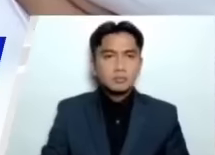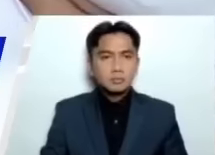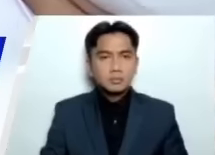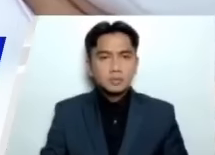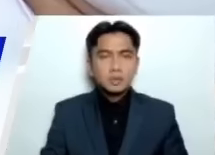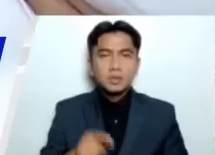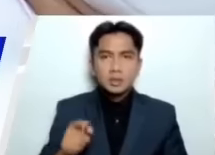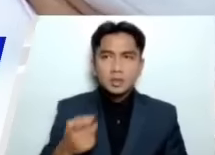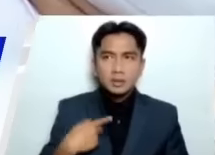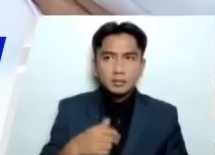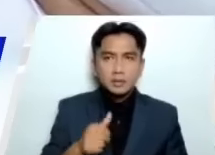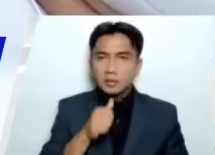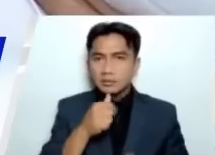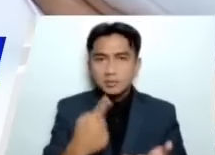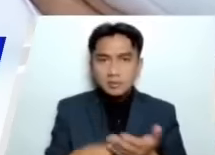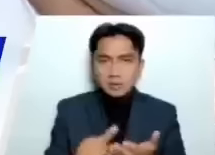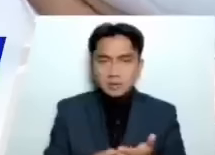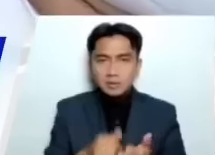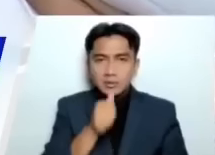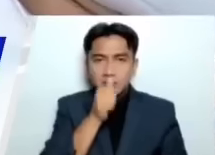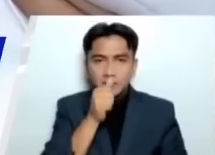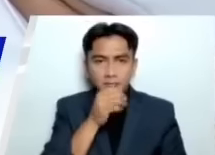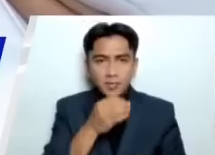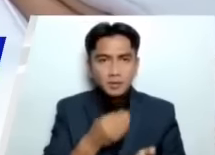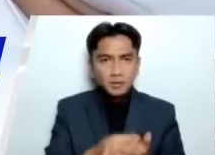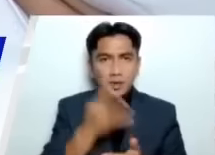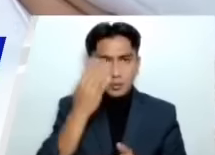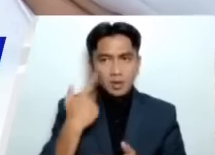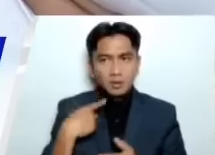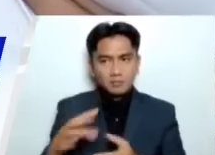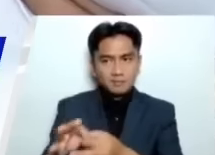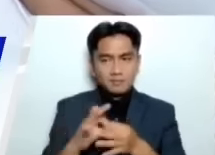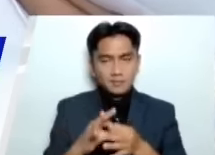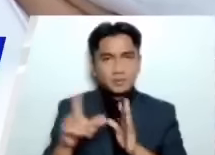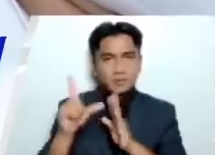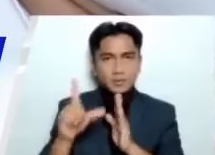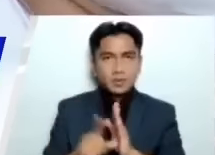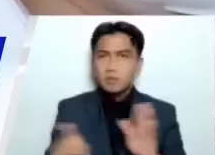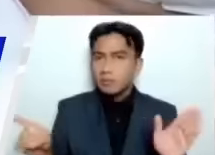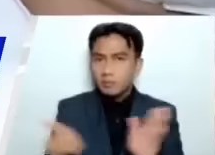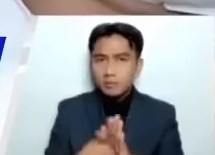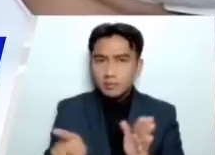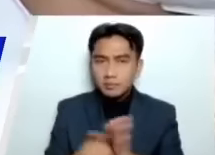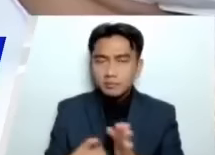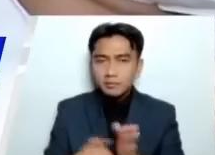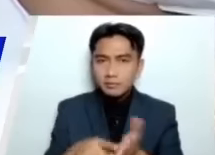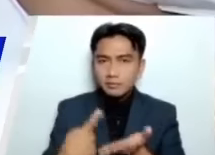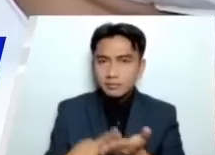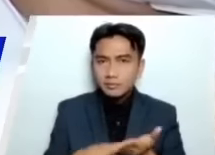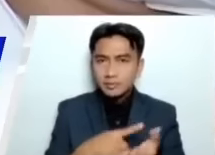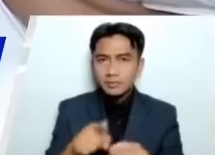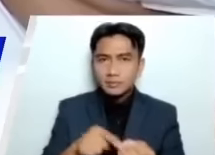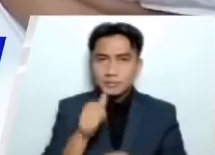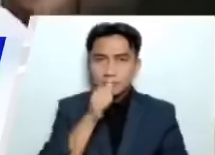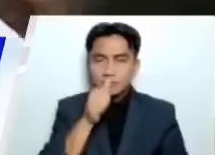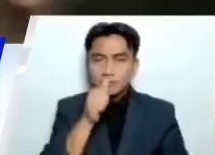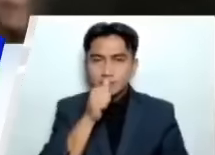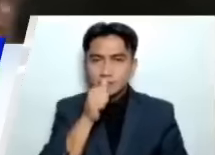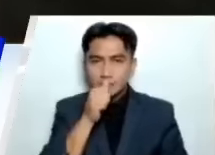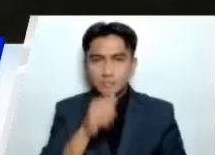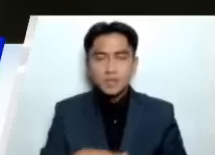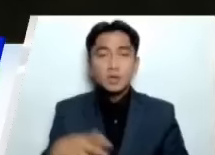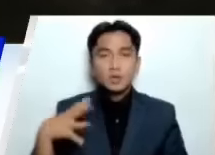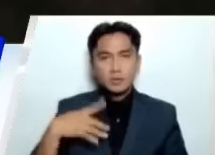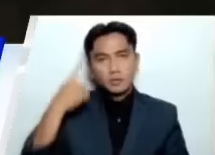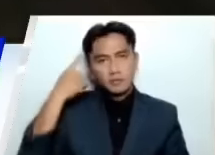and yan kaya may batas na bawal pag-usapan ng confidential funds. We will wait for Colonel Nolasco.